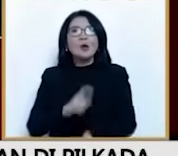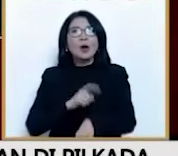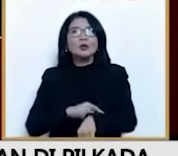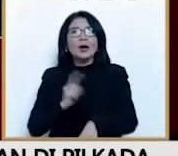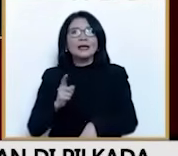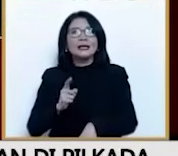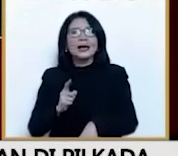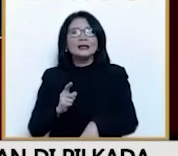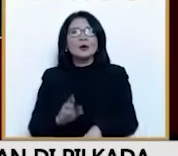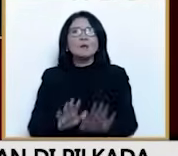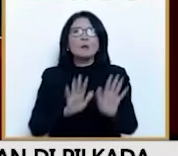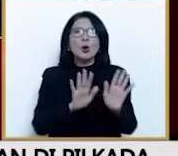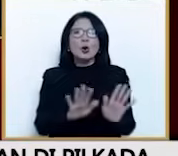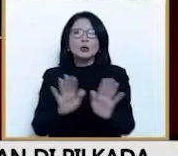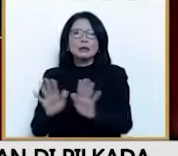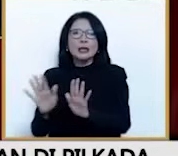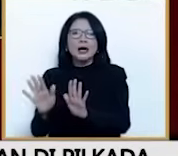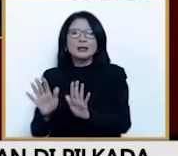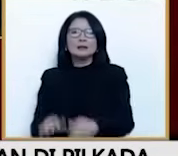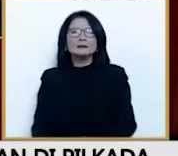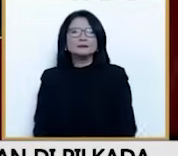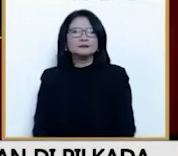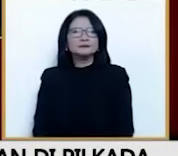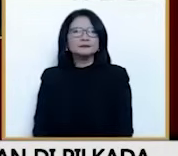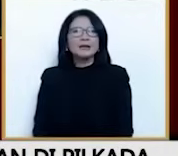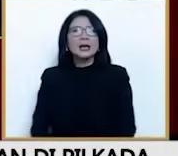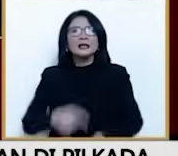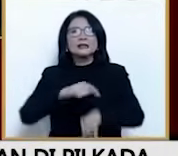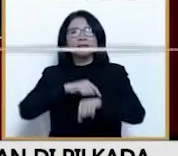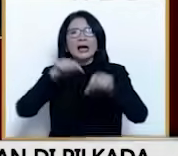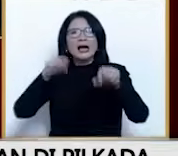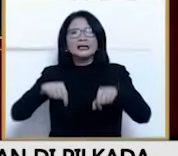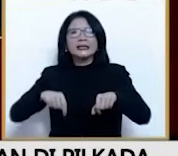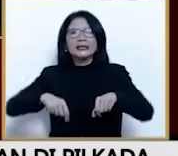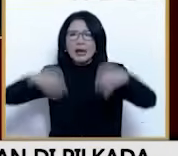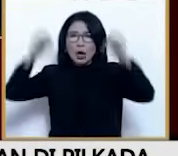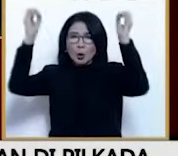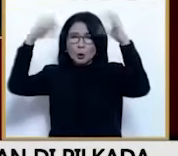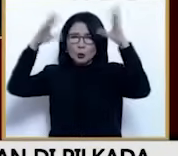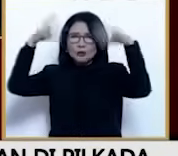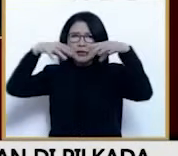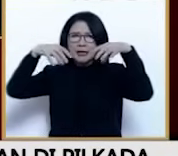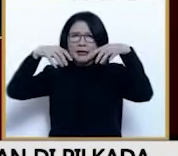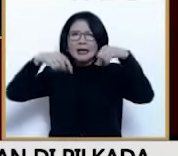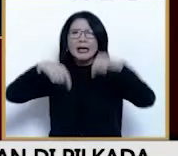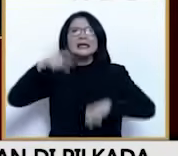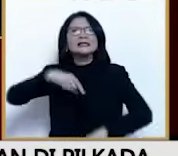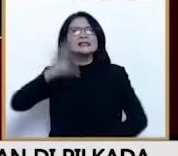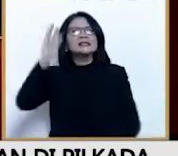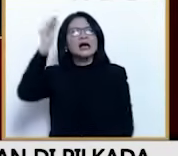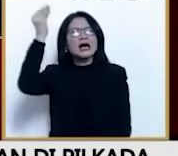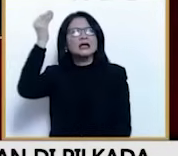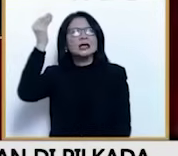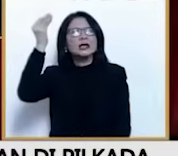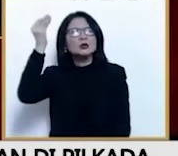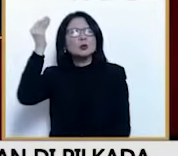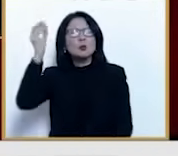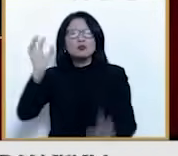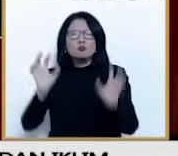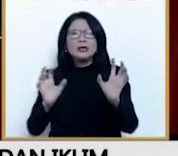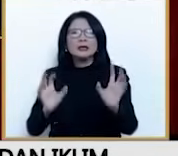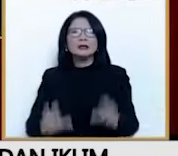ada. Ya. Mohon tenang terlebih dahulu, kita dengarkan bersama. Ya. Saat ini curah hujan di Jakarta ini cukup tinggi.